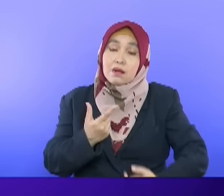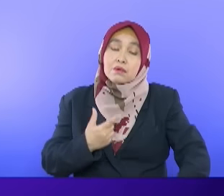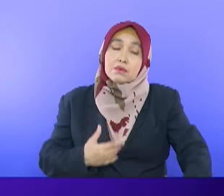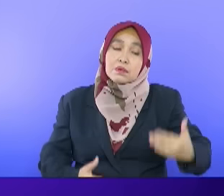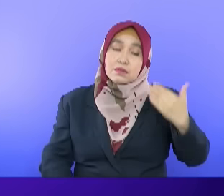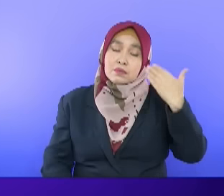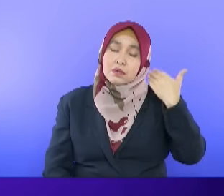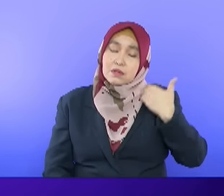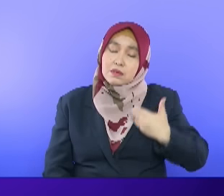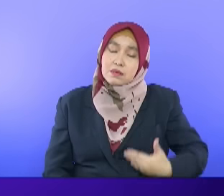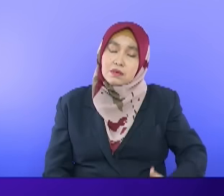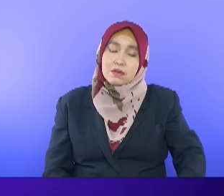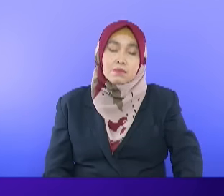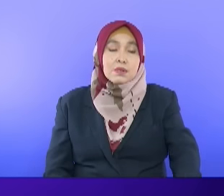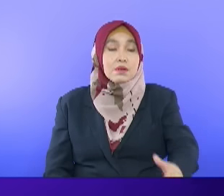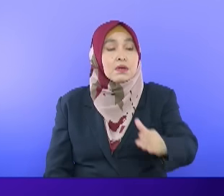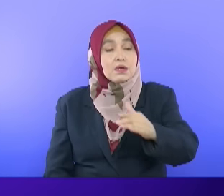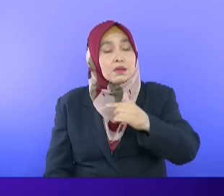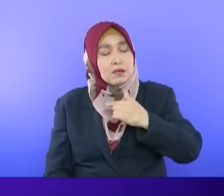pada